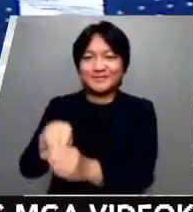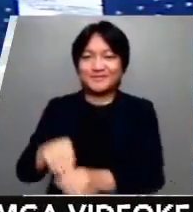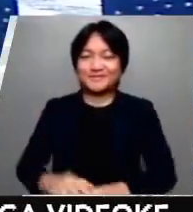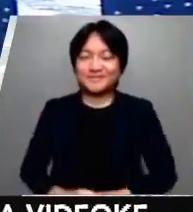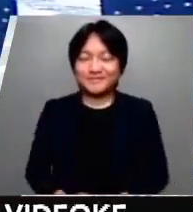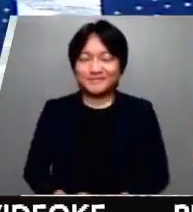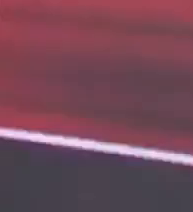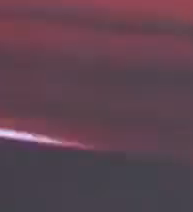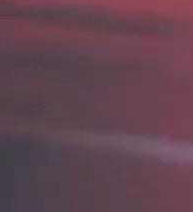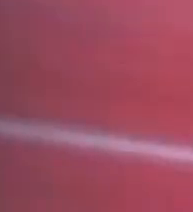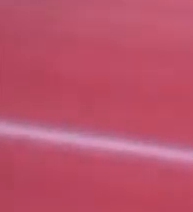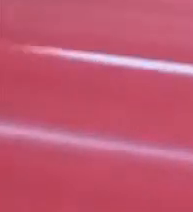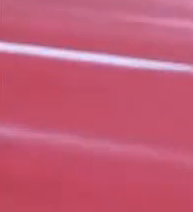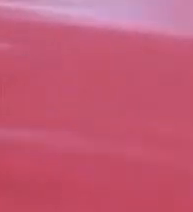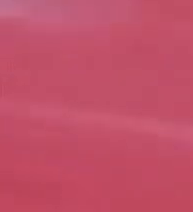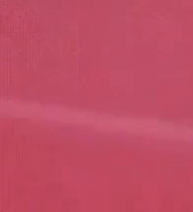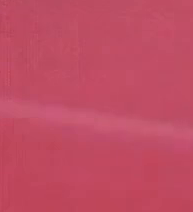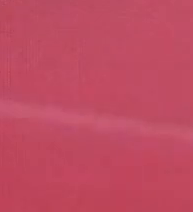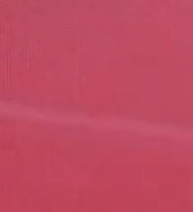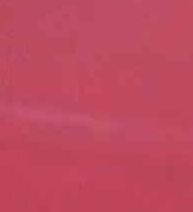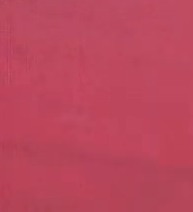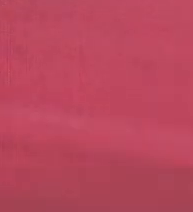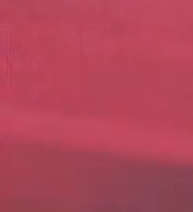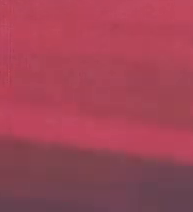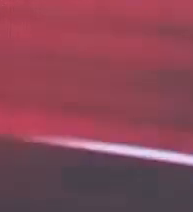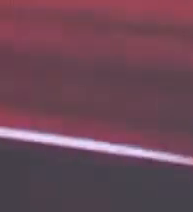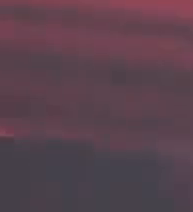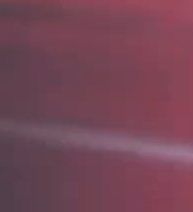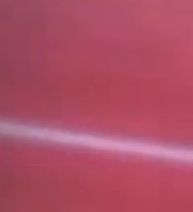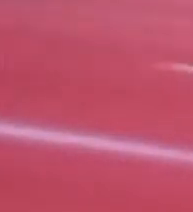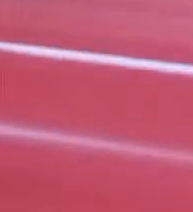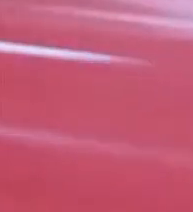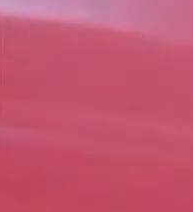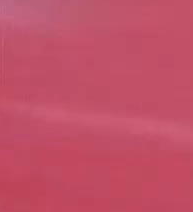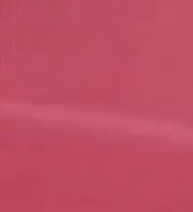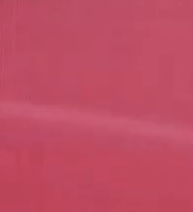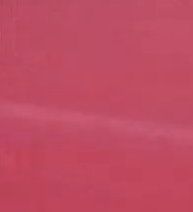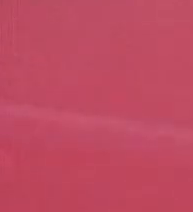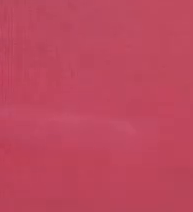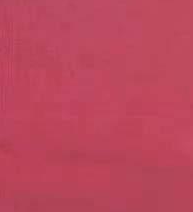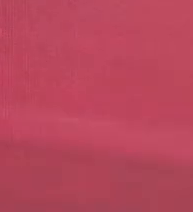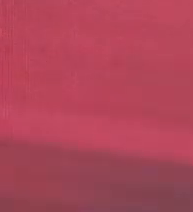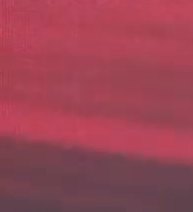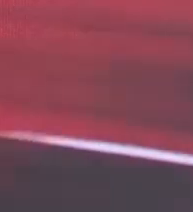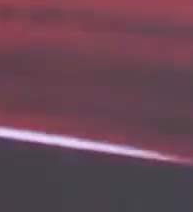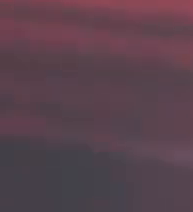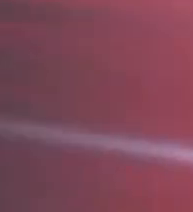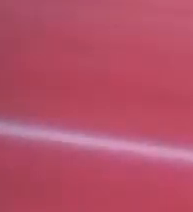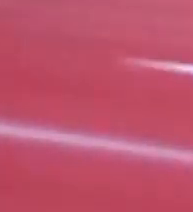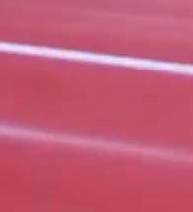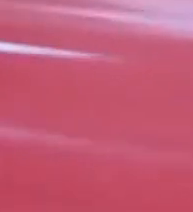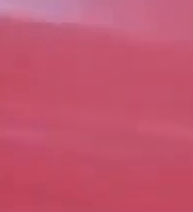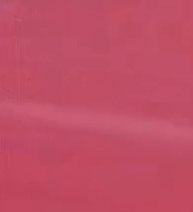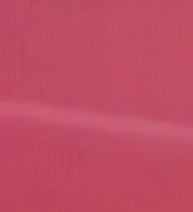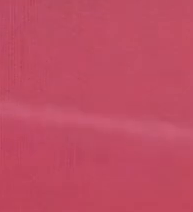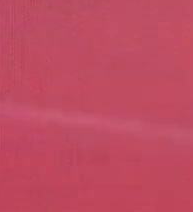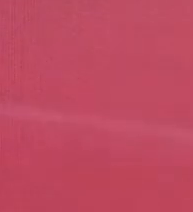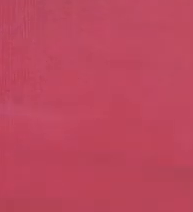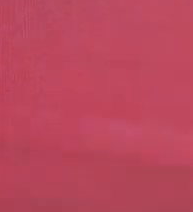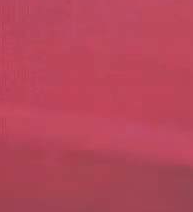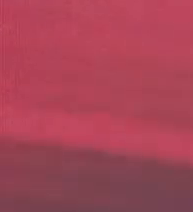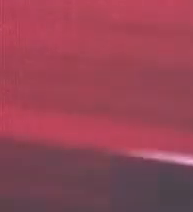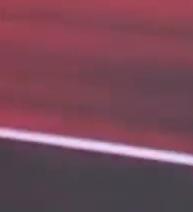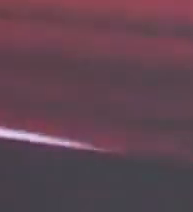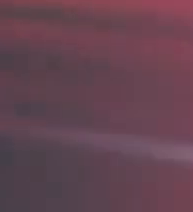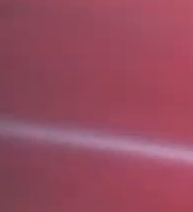Bagay na bagay. Mga Kapuso, para laging una sa mga balita, bisitahin at mag-subscribe sa GMA Integrated News sa YouTube. Sa Mga